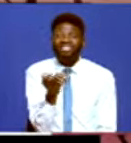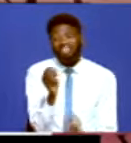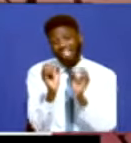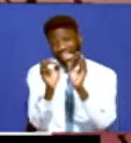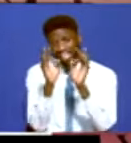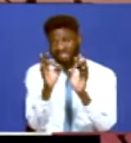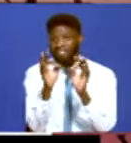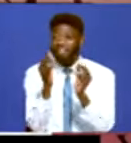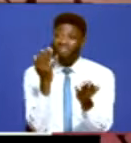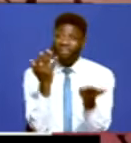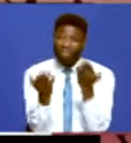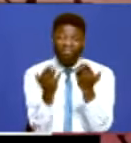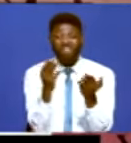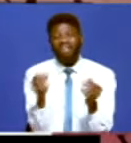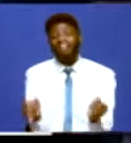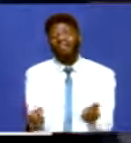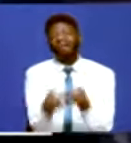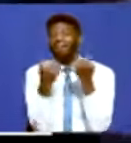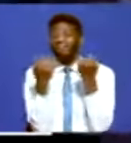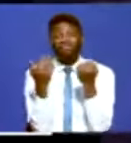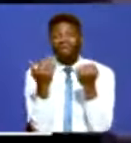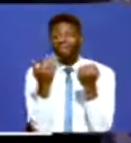unless you're the stranger in Jerusalem.